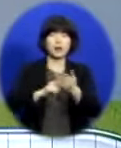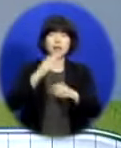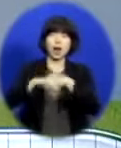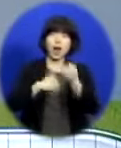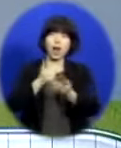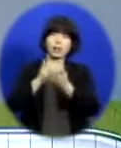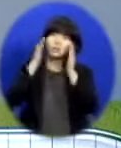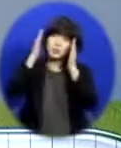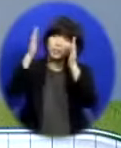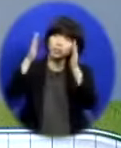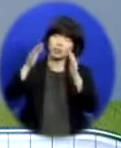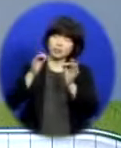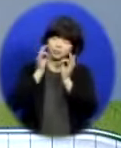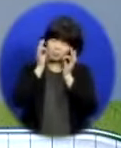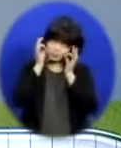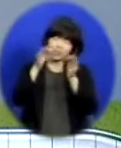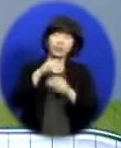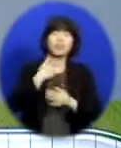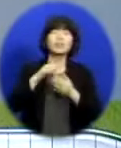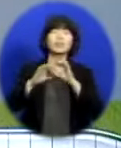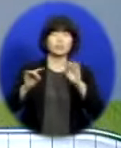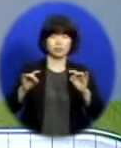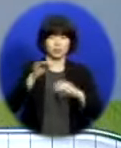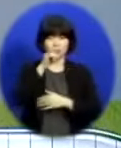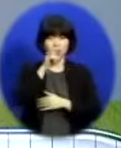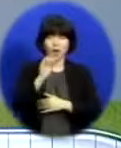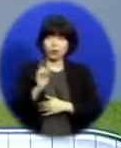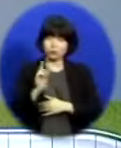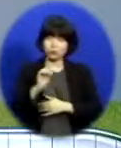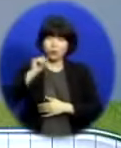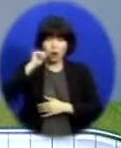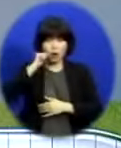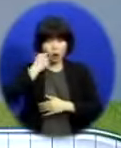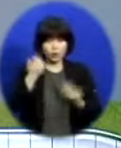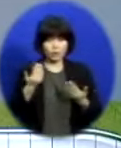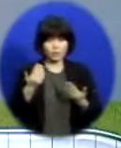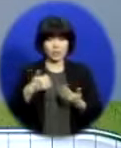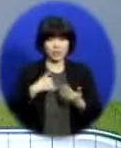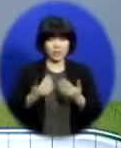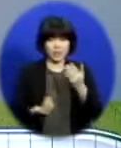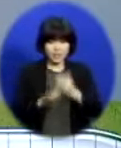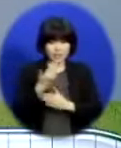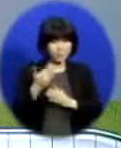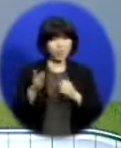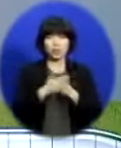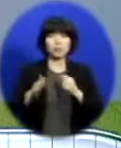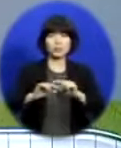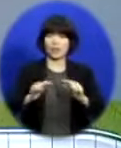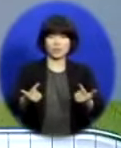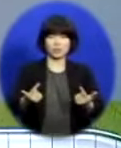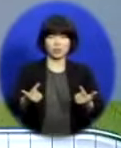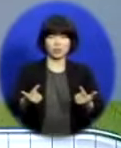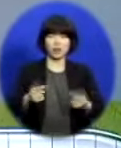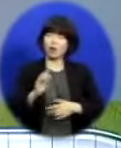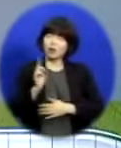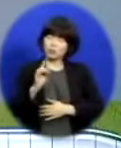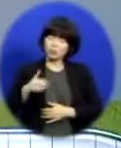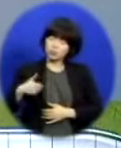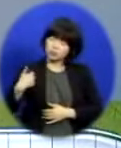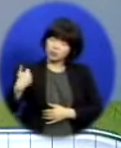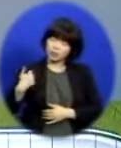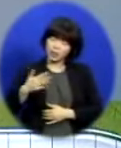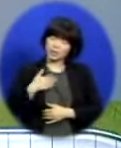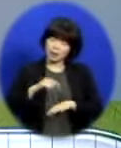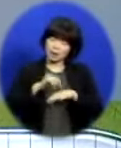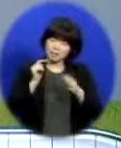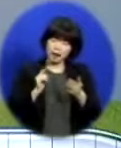향하여 갈급합니다 무슨 어려운 일이 꼭 제게 일어났기 때문이 아니 뭔지 모르게 제 마음의